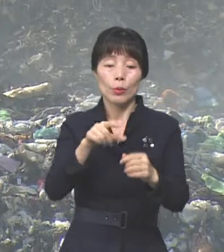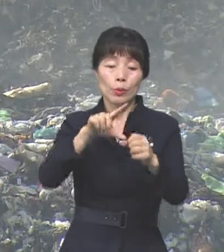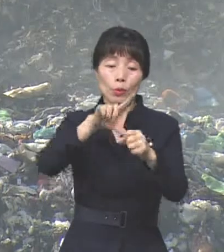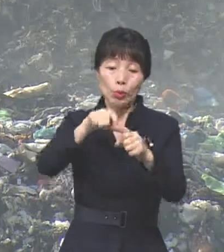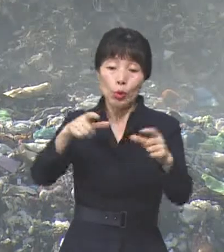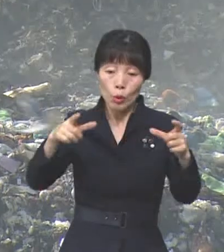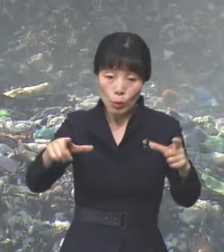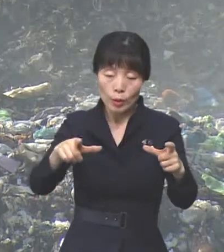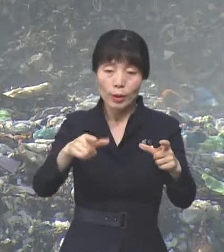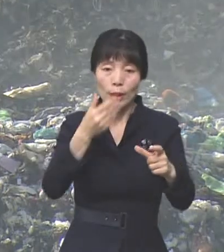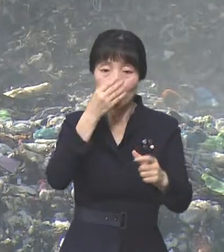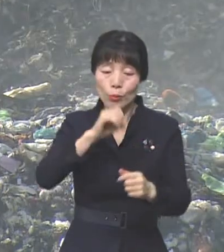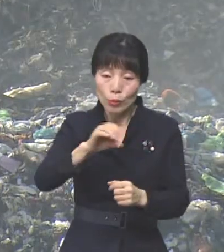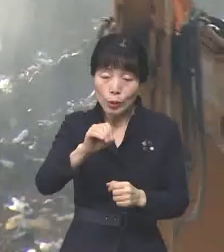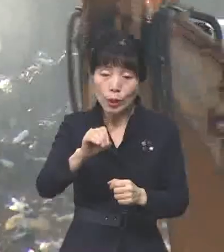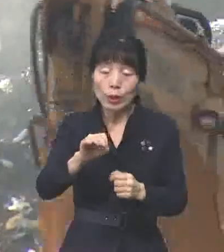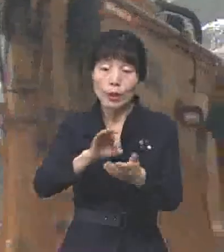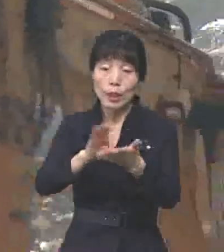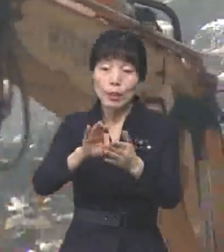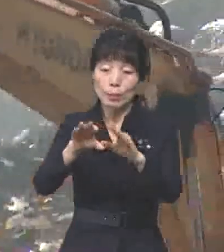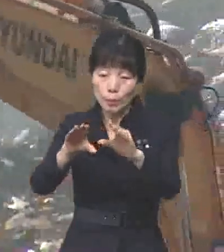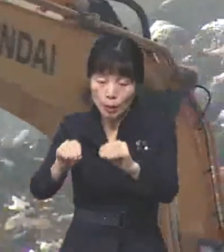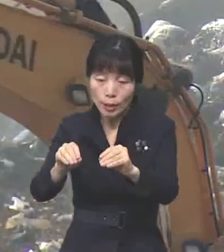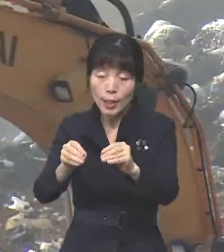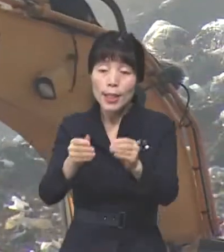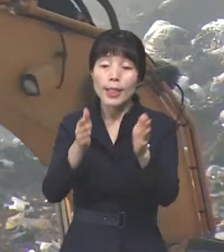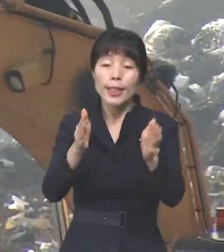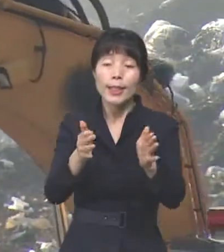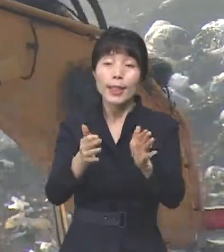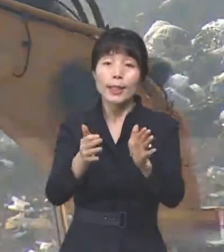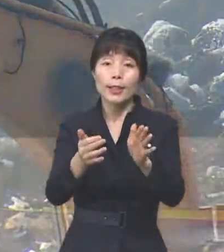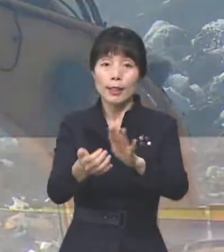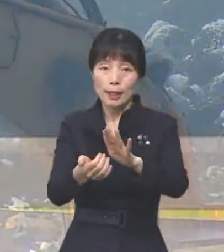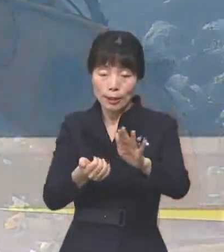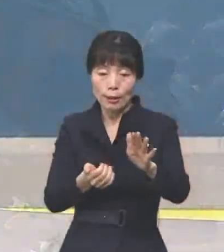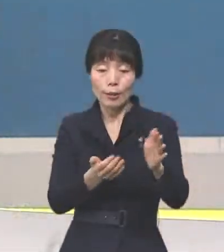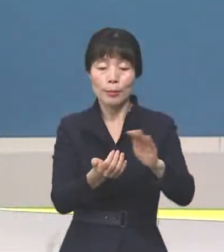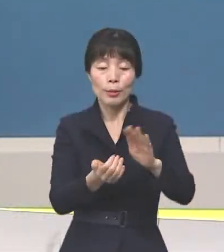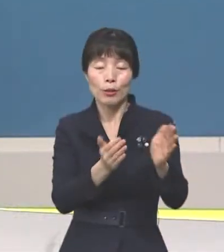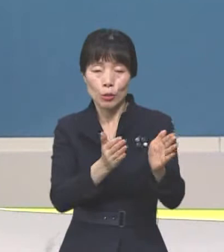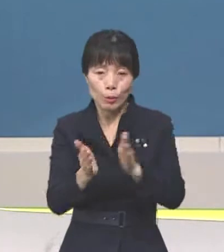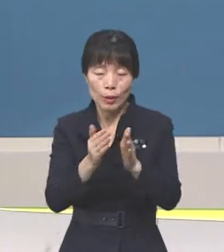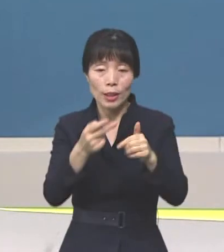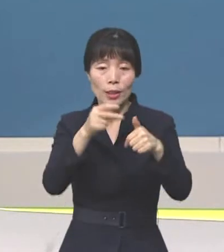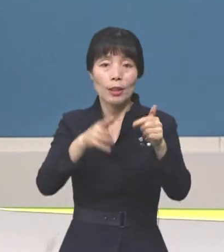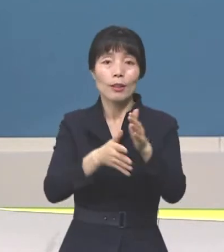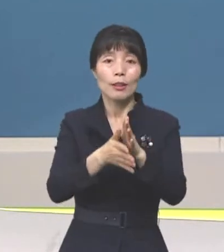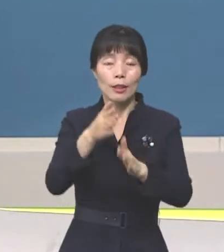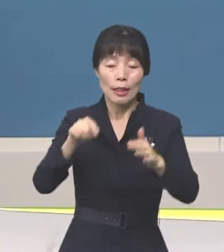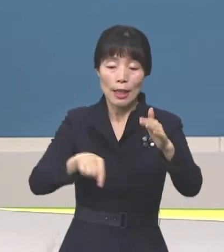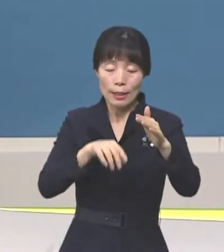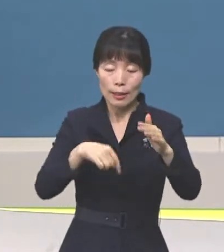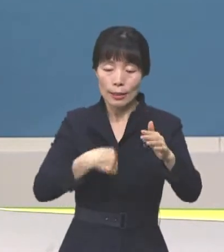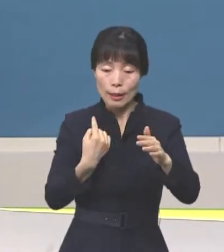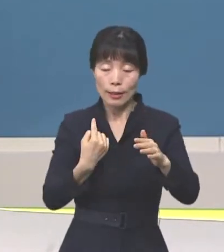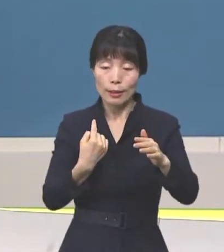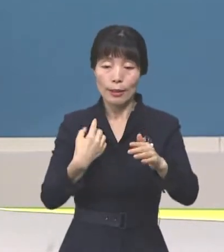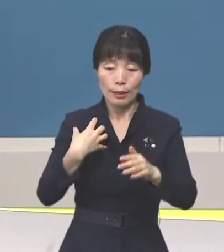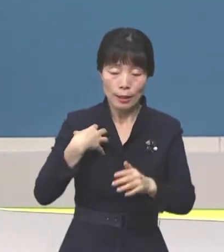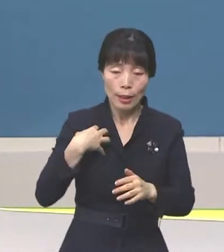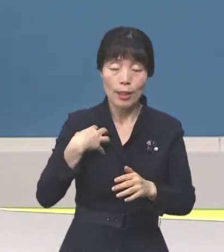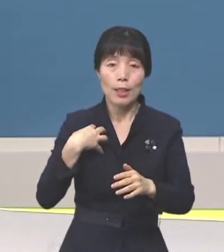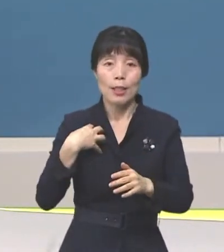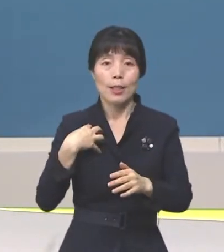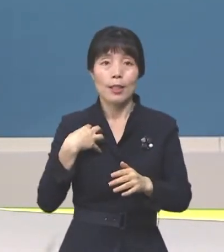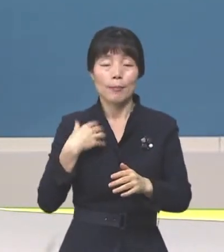대비하여 공동의 대체 매립지 조성 노력을 성실히 추진함과 동시에 인천 시만의 자체 친환경 매립지 조성에